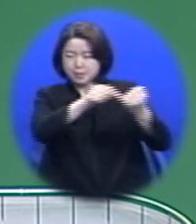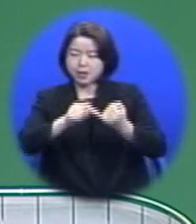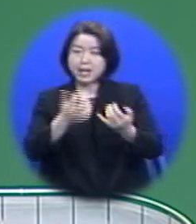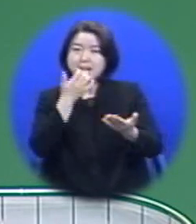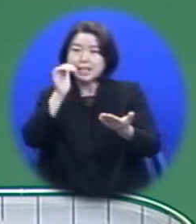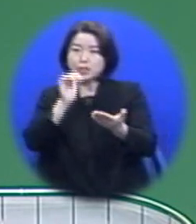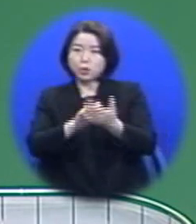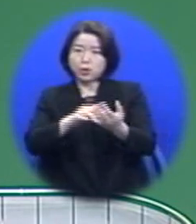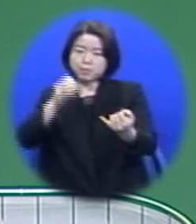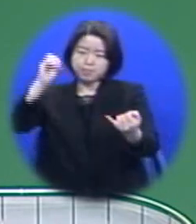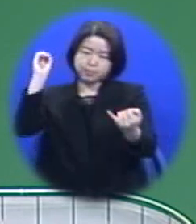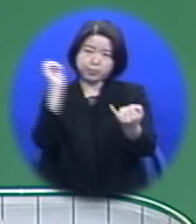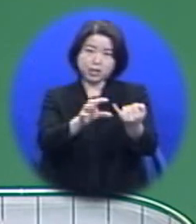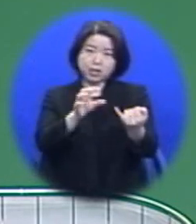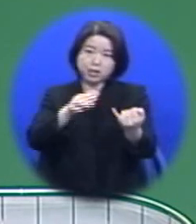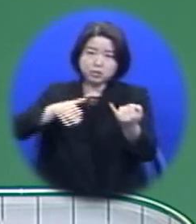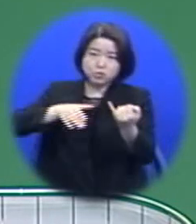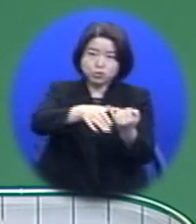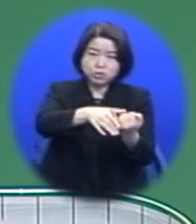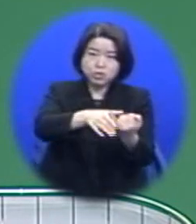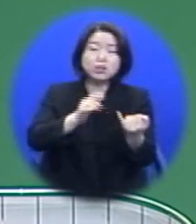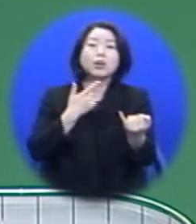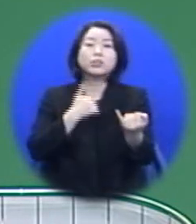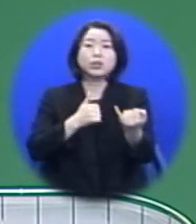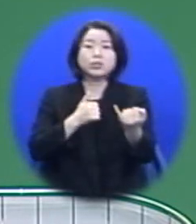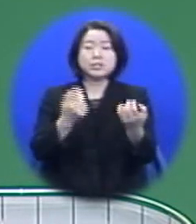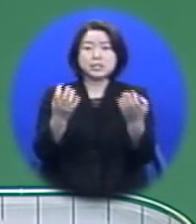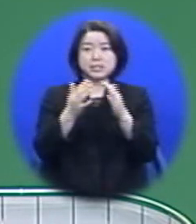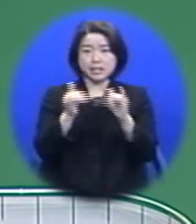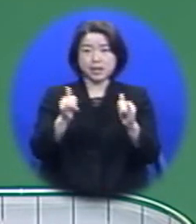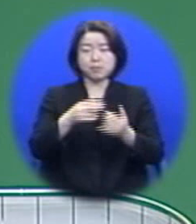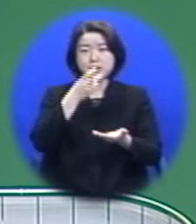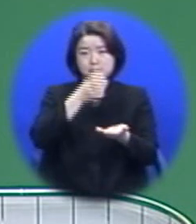들어서 그 여자에게 던져 죽이려고 했던 사람들이